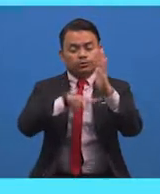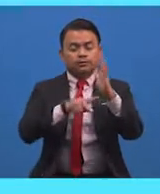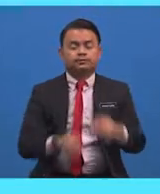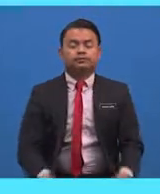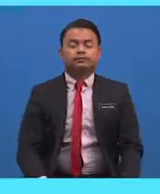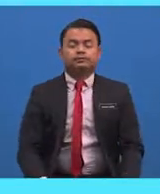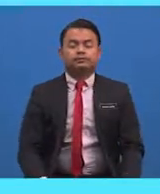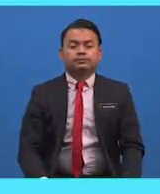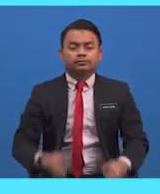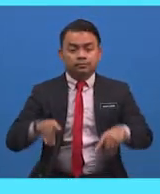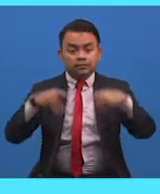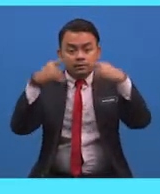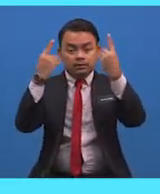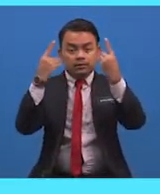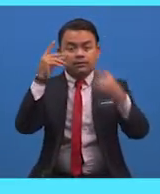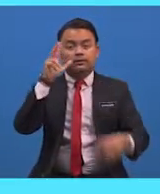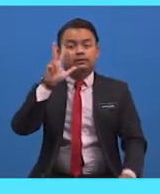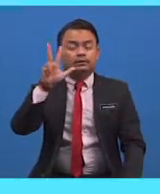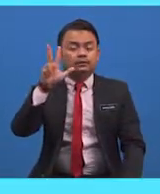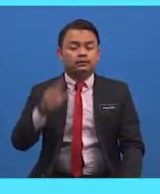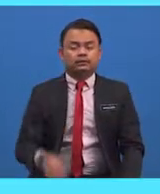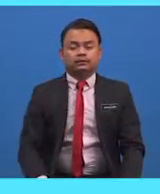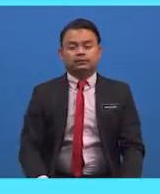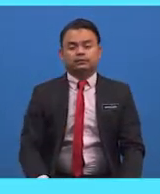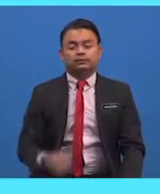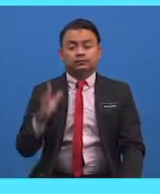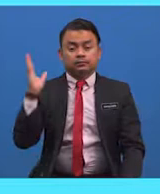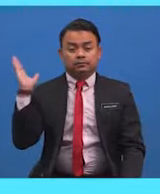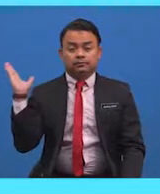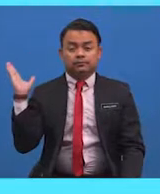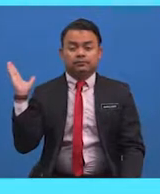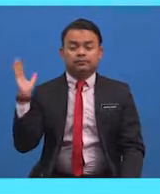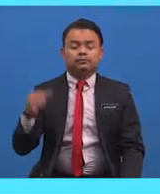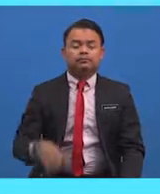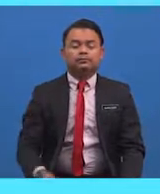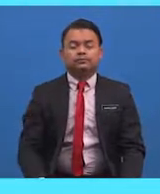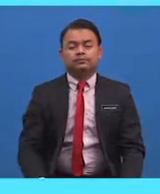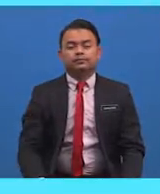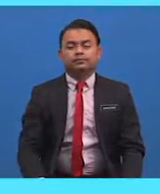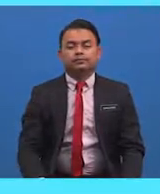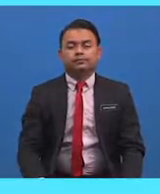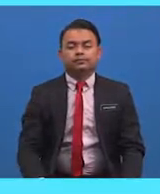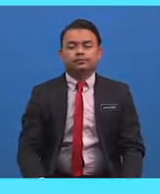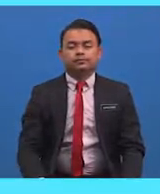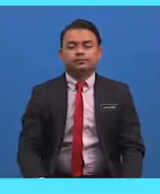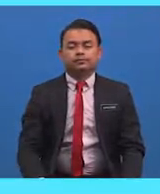Kesan ketiga ialah mengganggu ekosistem daratan terutama hutan dan ekosistem akuatik.